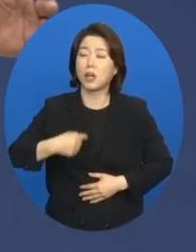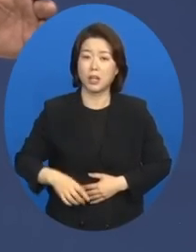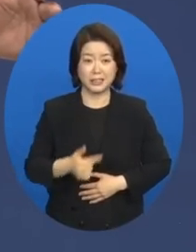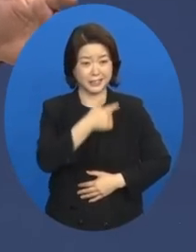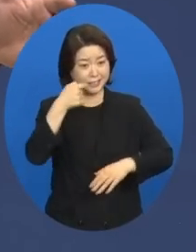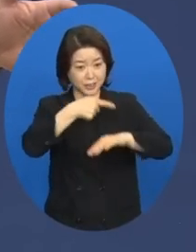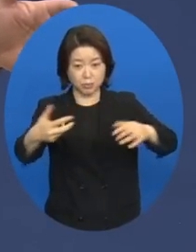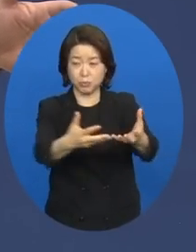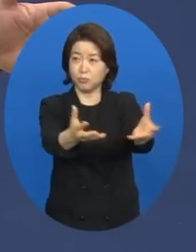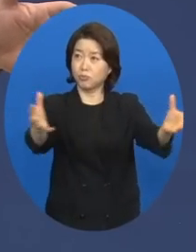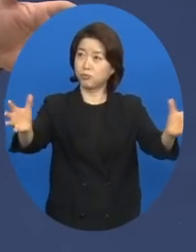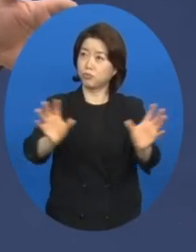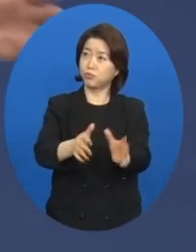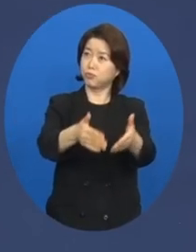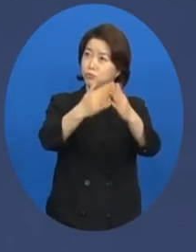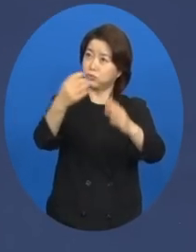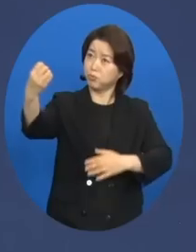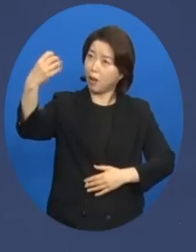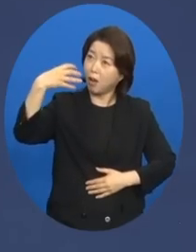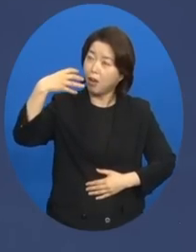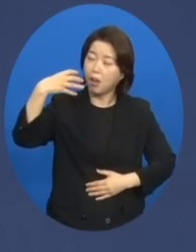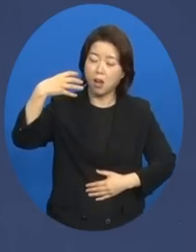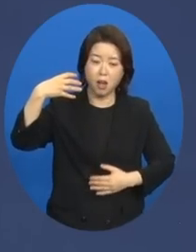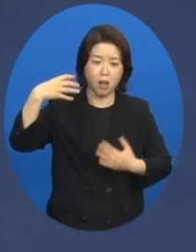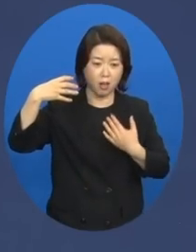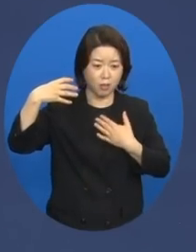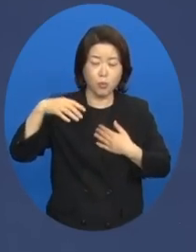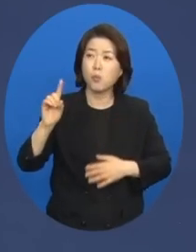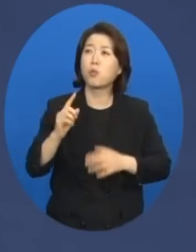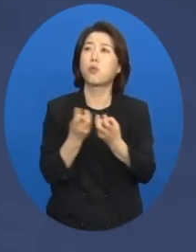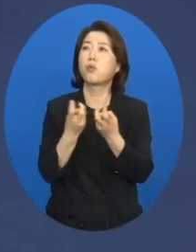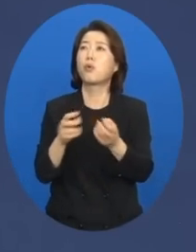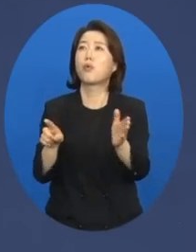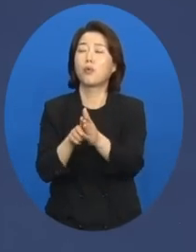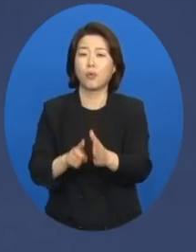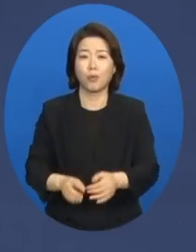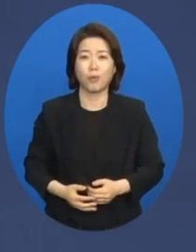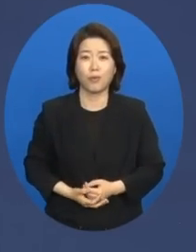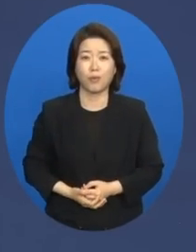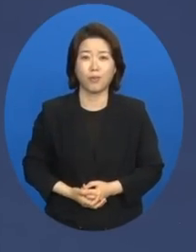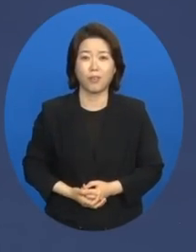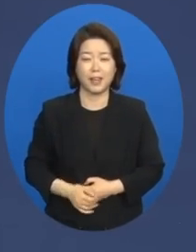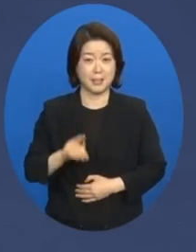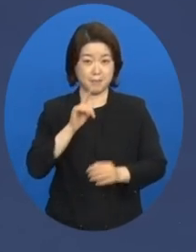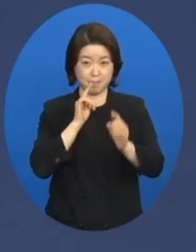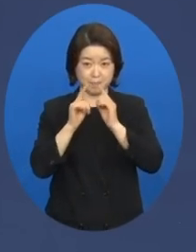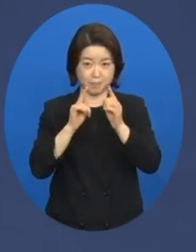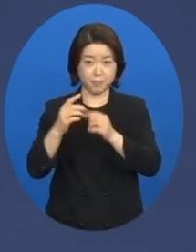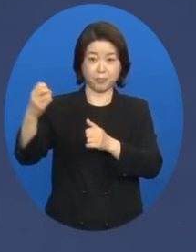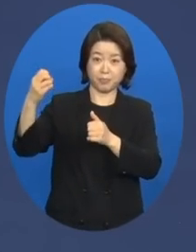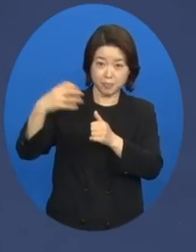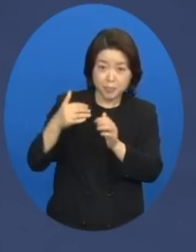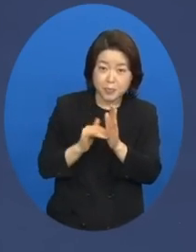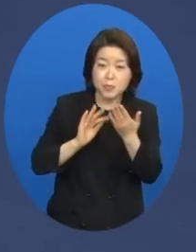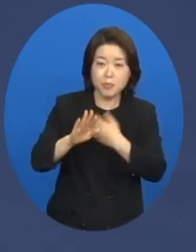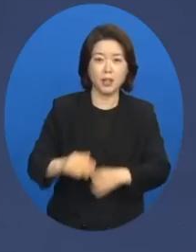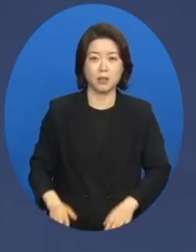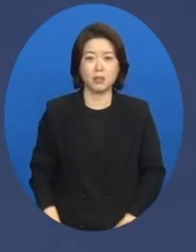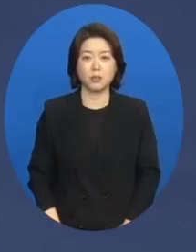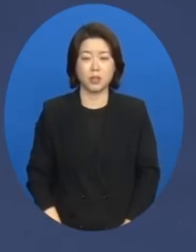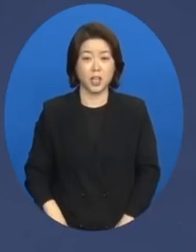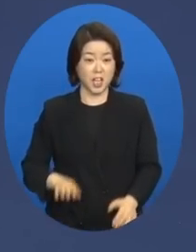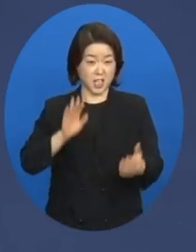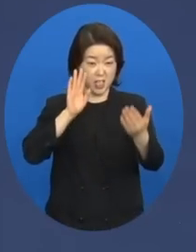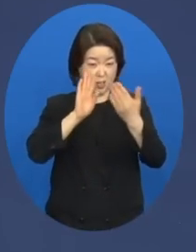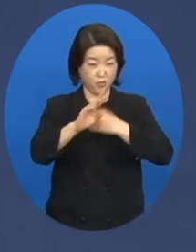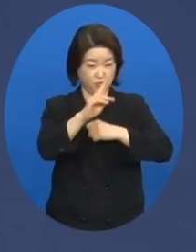민족을 이루겠다고 얘기를 하시면 이걸 도대체 어떻게 하냔 말이에요. 그리고 그 말씀 해놓으시고요. 그